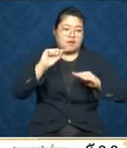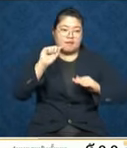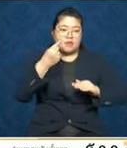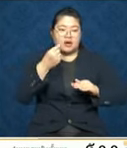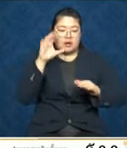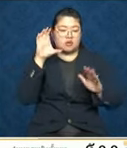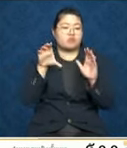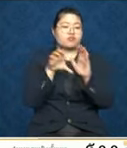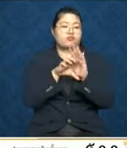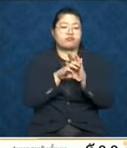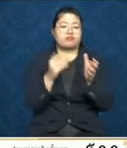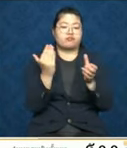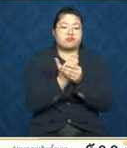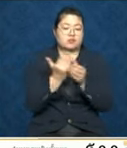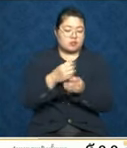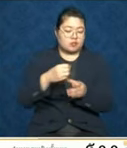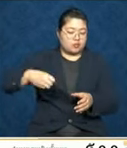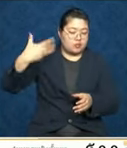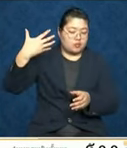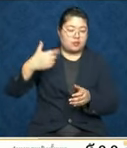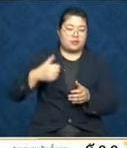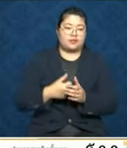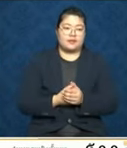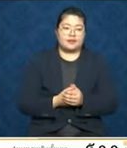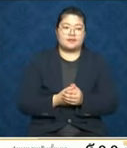ภาพสไลด์ทั้งหมด